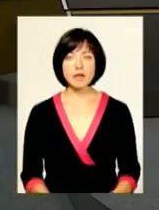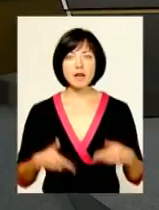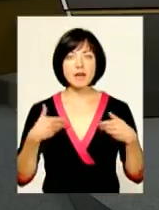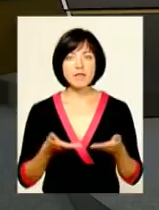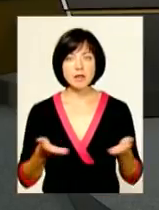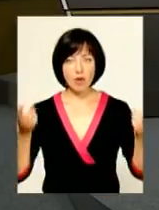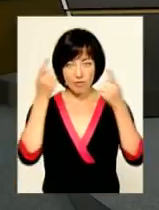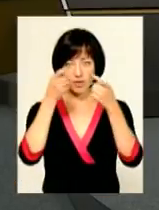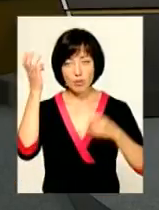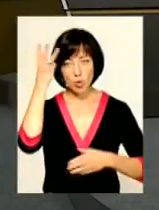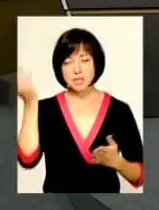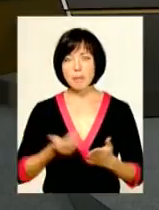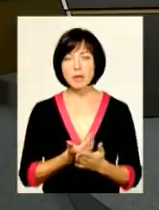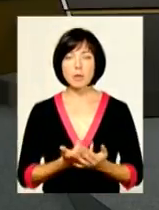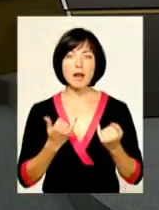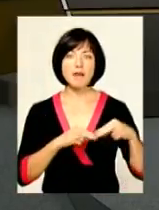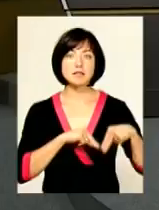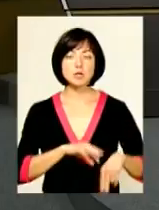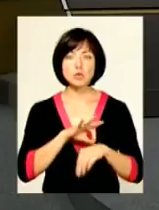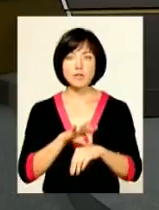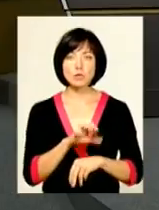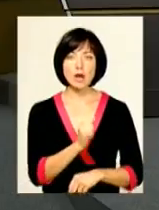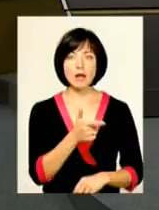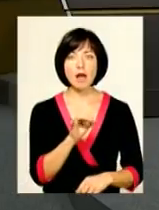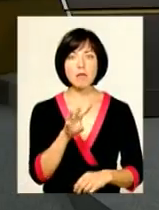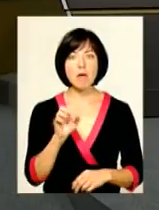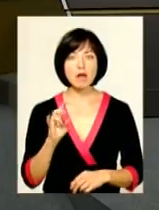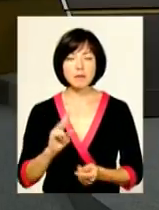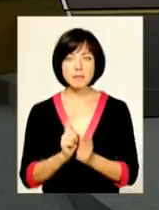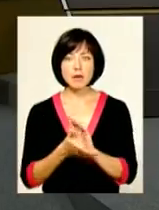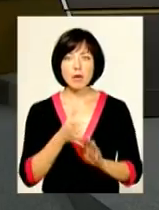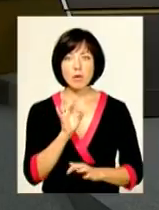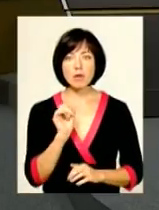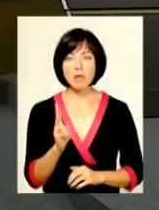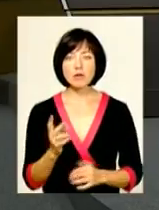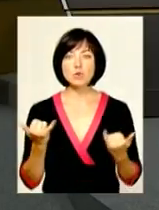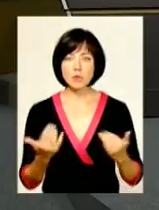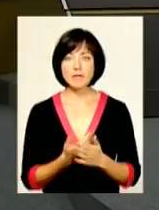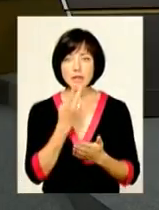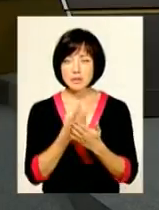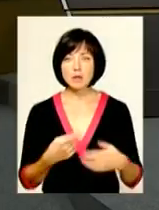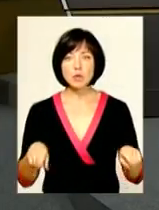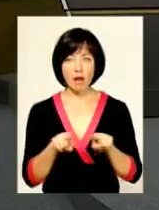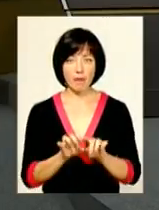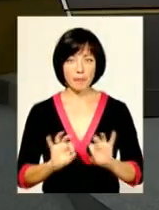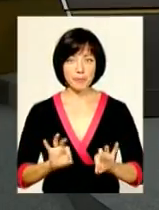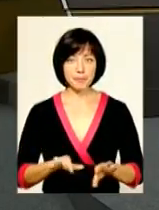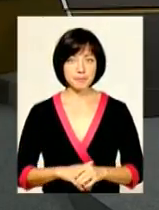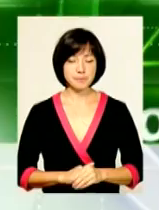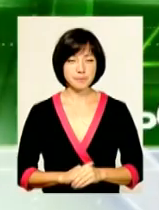Вітаю в ефірі «Подільська панорама». У студії працюють Анна Герман та Ольга Рибак. Сьогодні у випуску дивіться про таке.